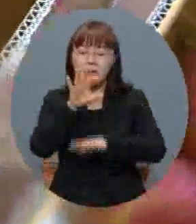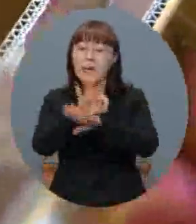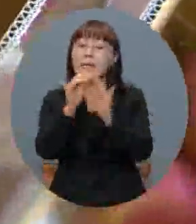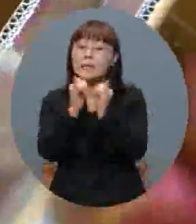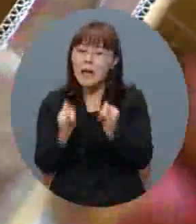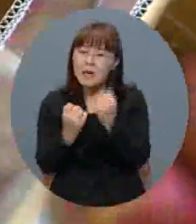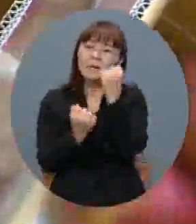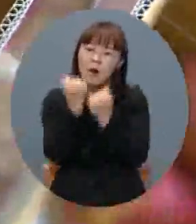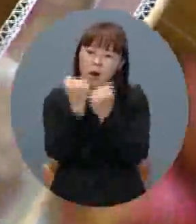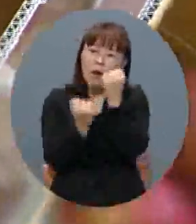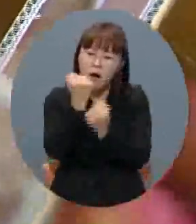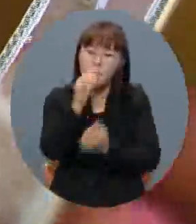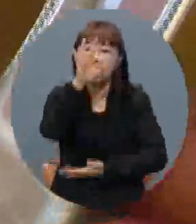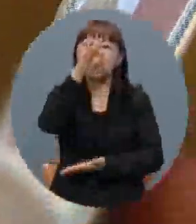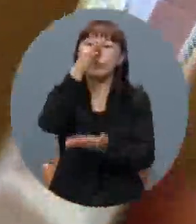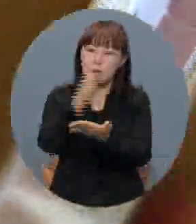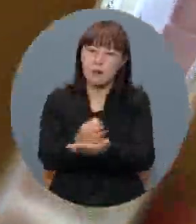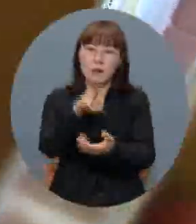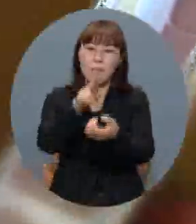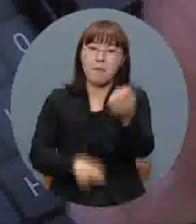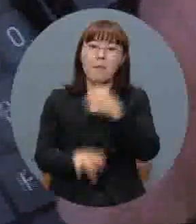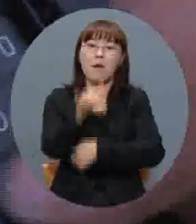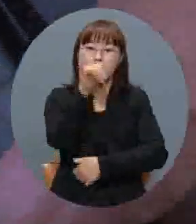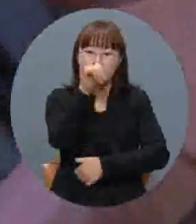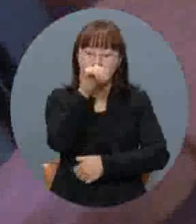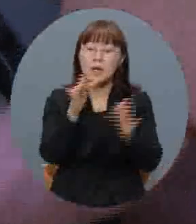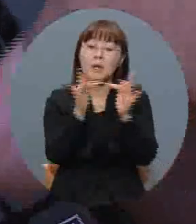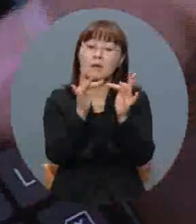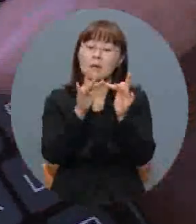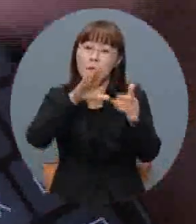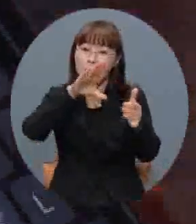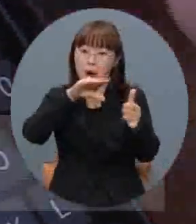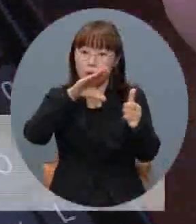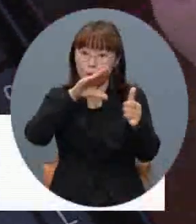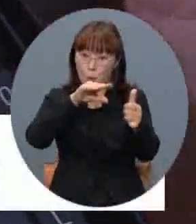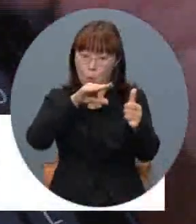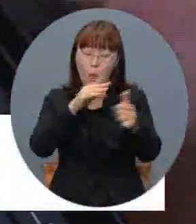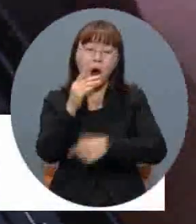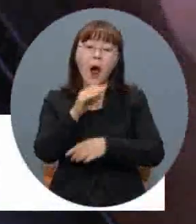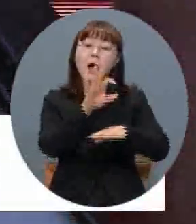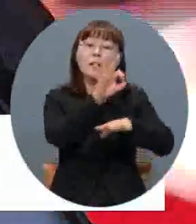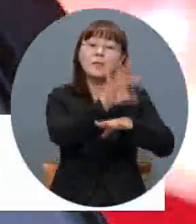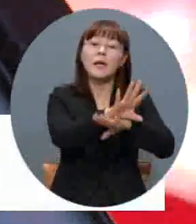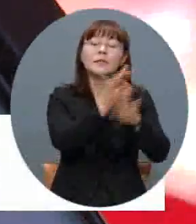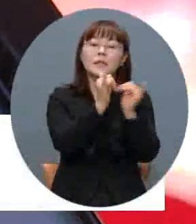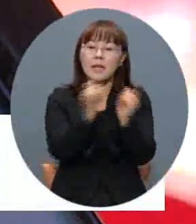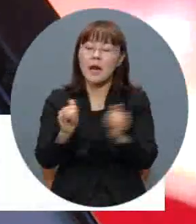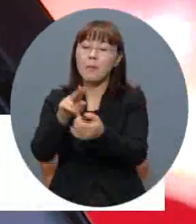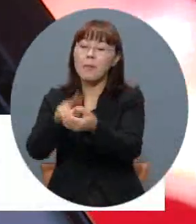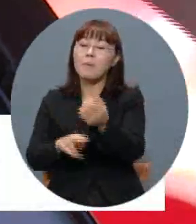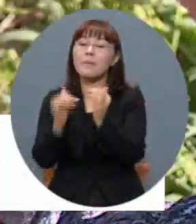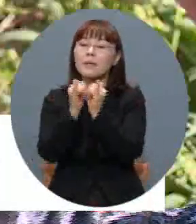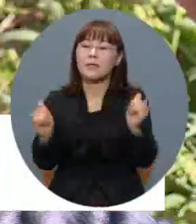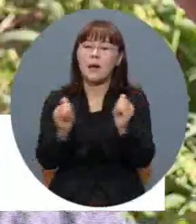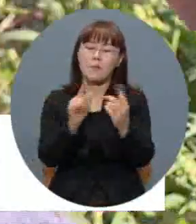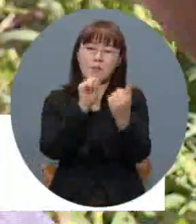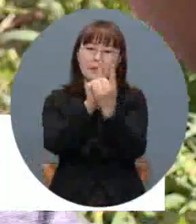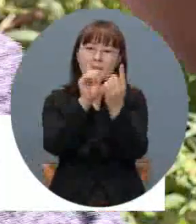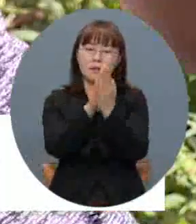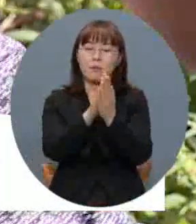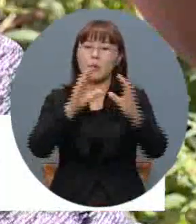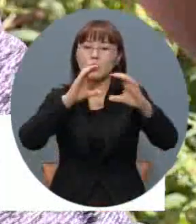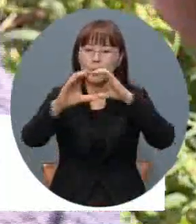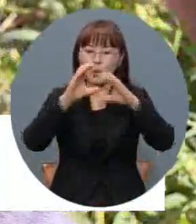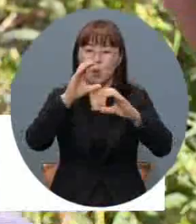안심시키며 싼값에 팔기도 합니다. 인터넷 생방송을 통해 판매자와 소비자가 실시간으로 소통하며